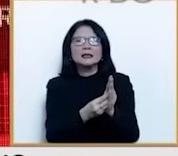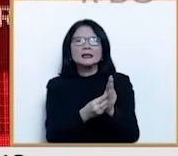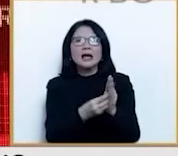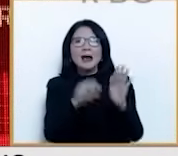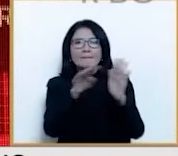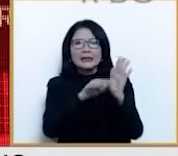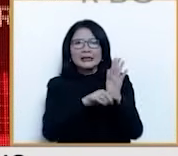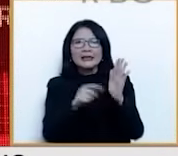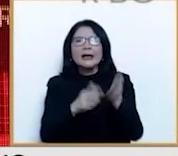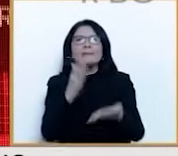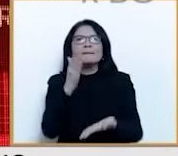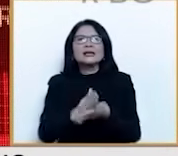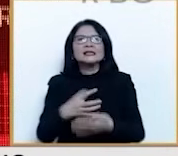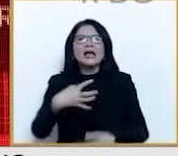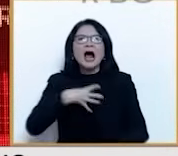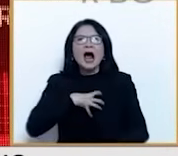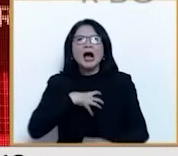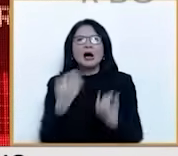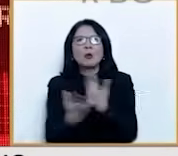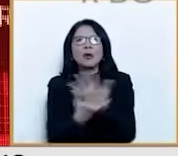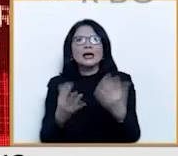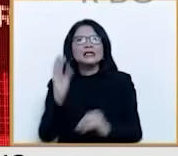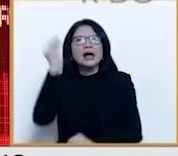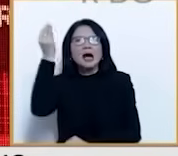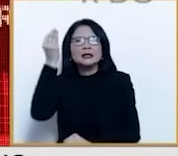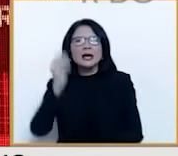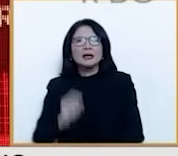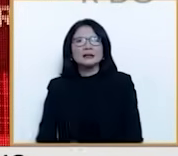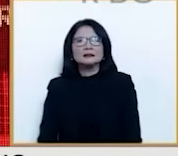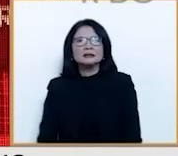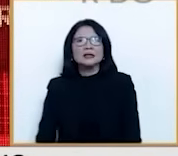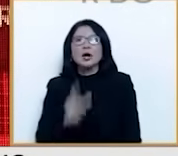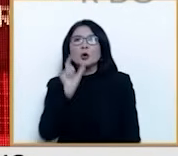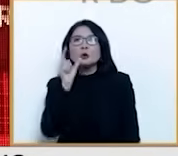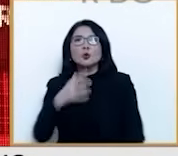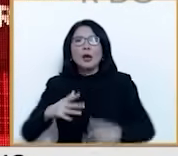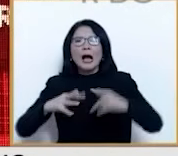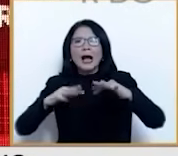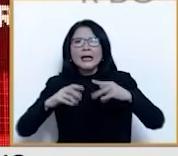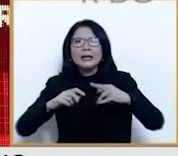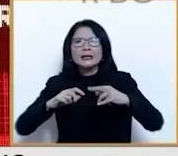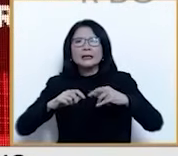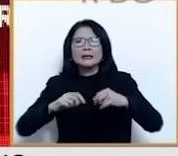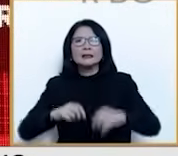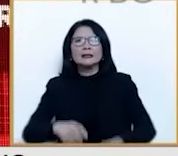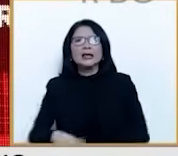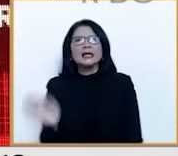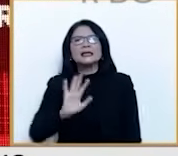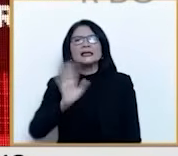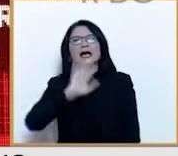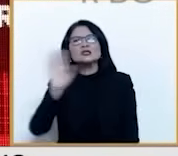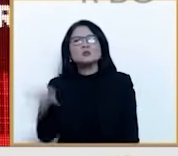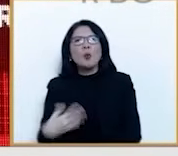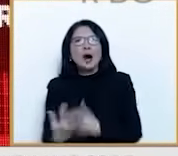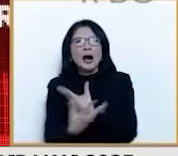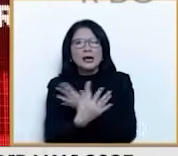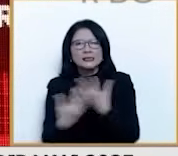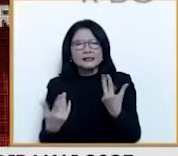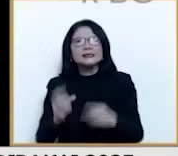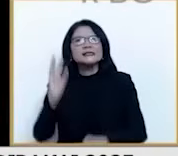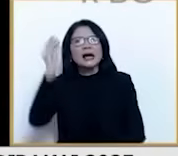Peraturan ini telah membatasi hak warga Jakarta atas air mengingat tidak semua warga